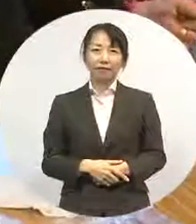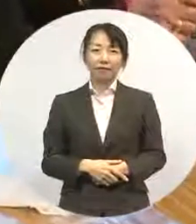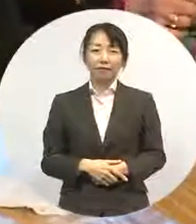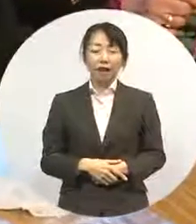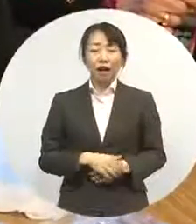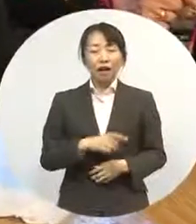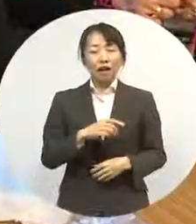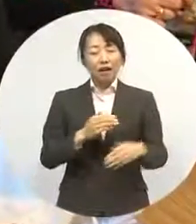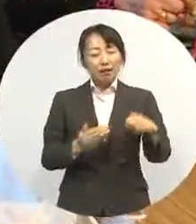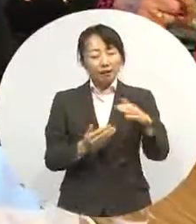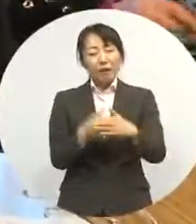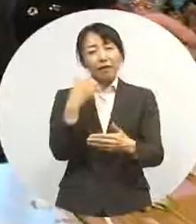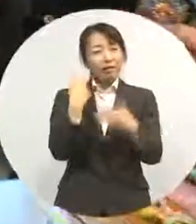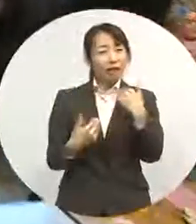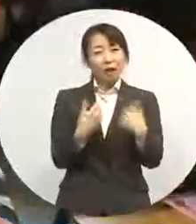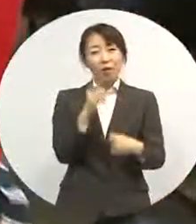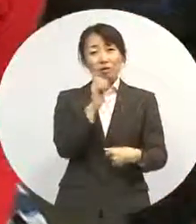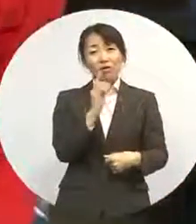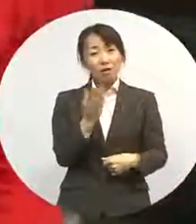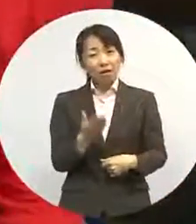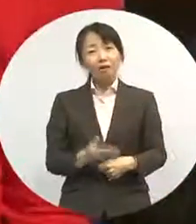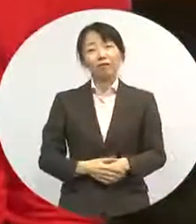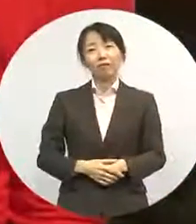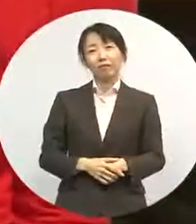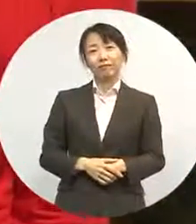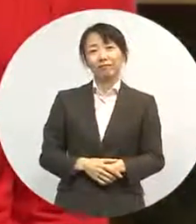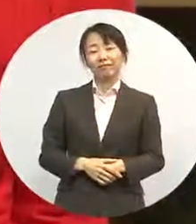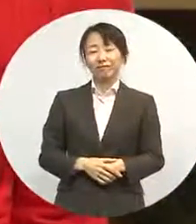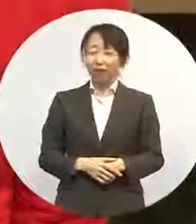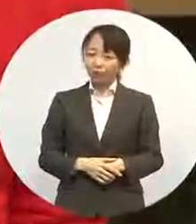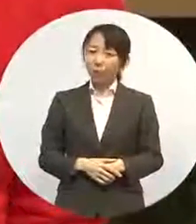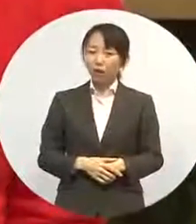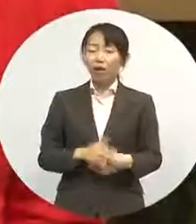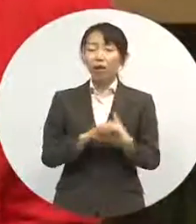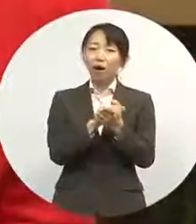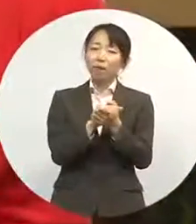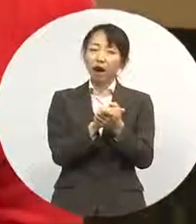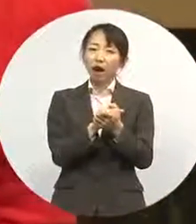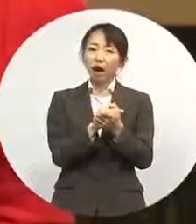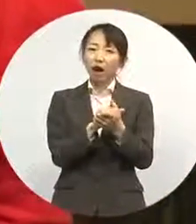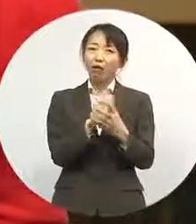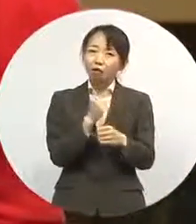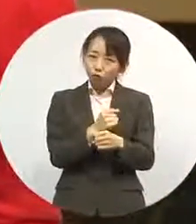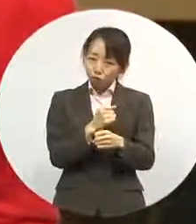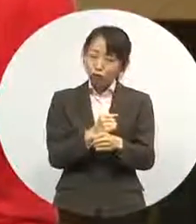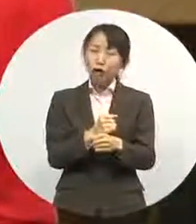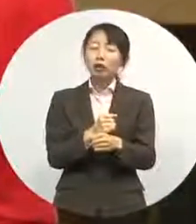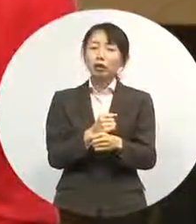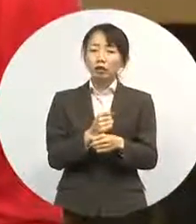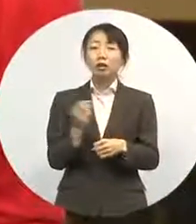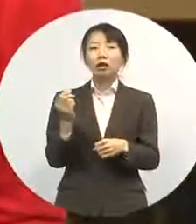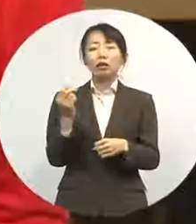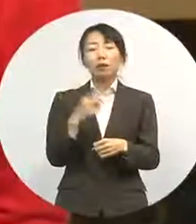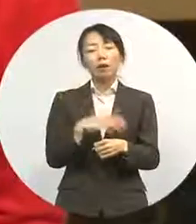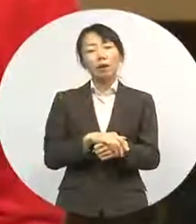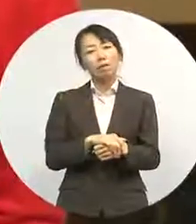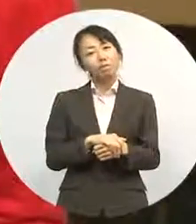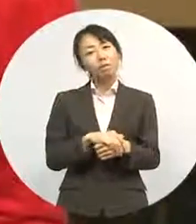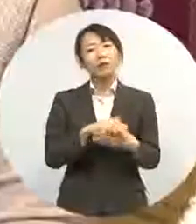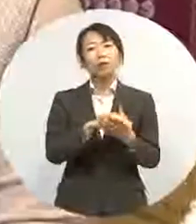何を一番楽しみにしてますか？ そうね、仲間作りと、それから和、やっぱり和だね。